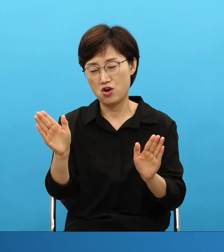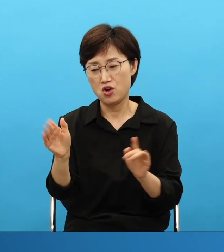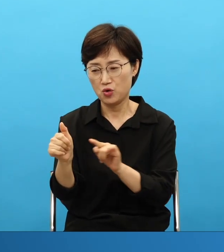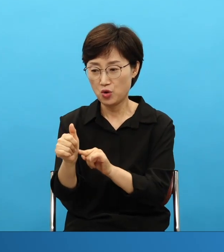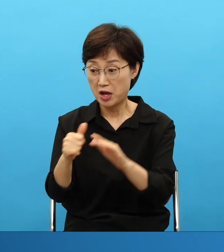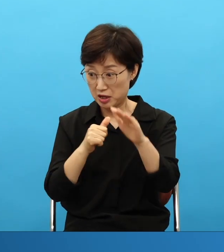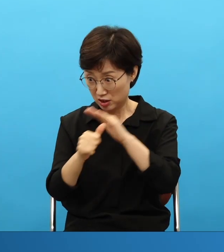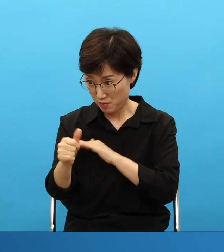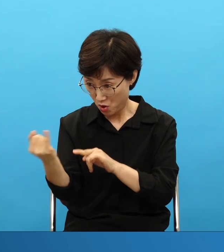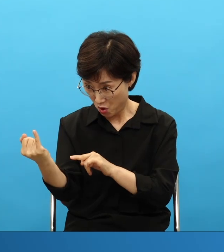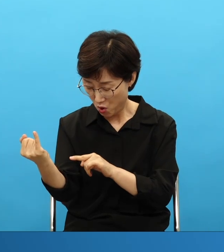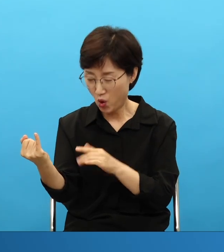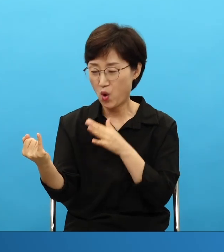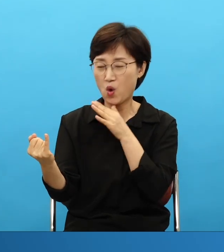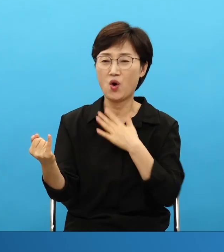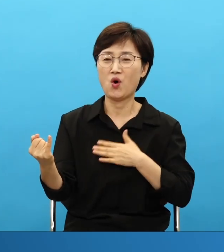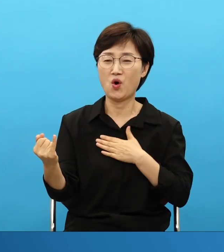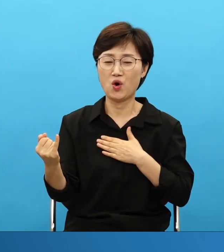보러